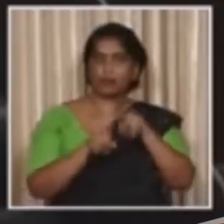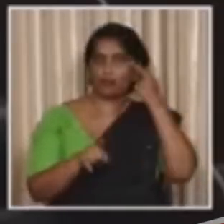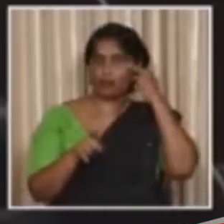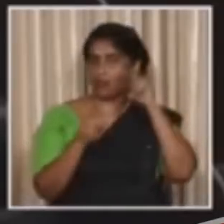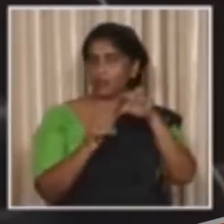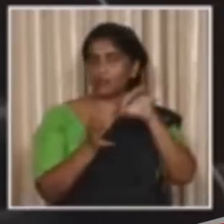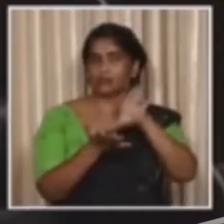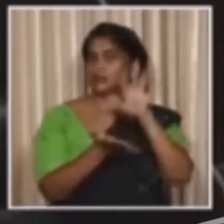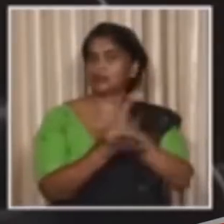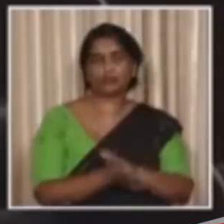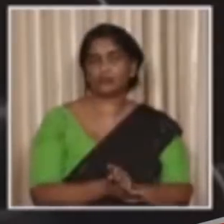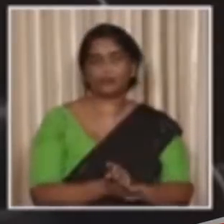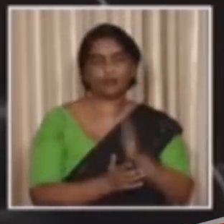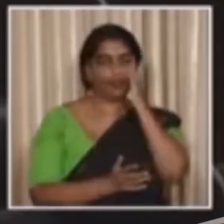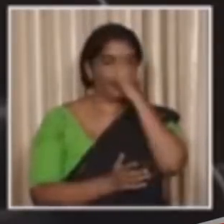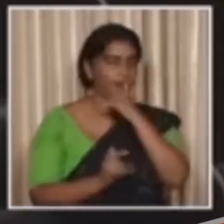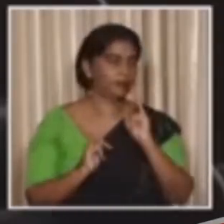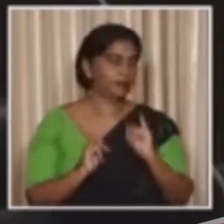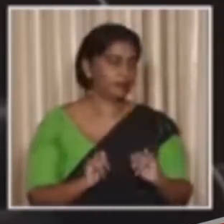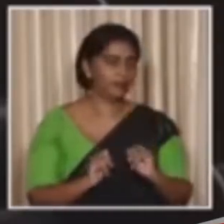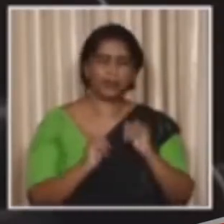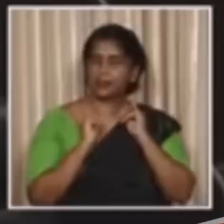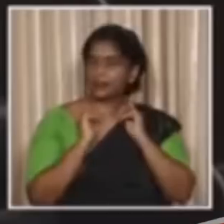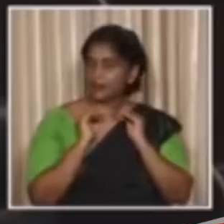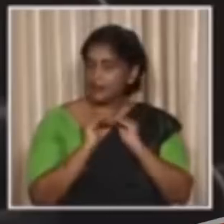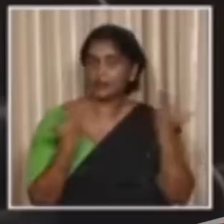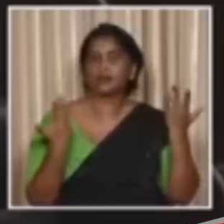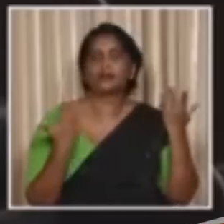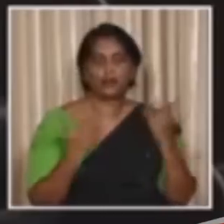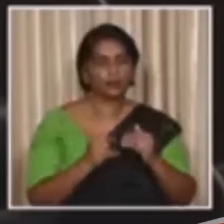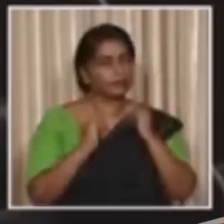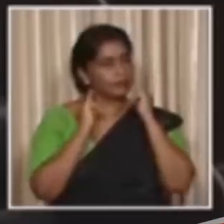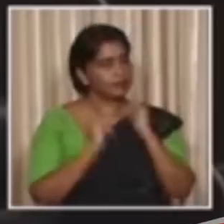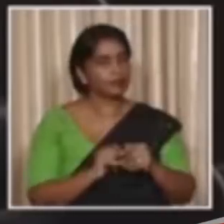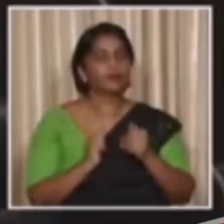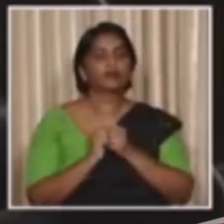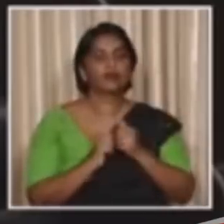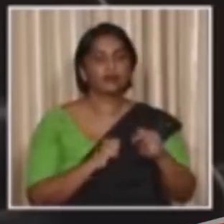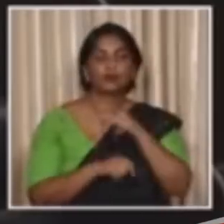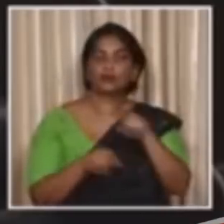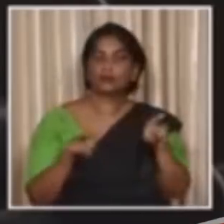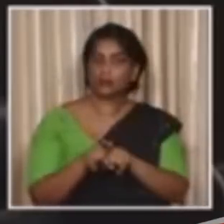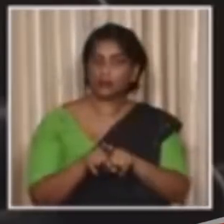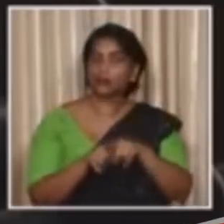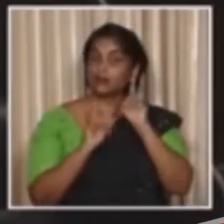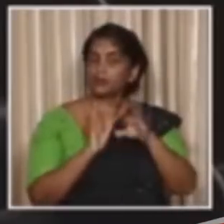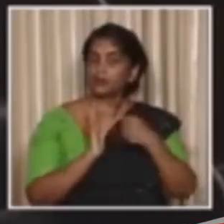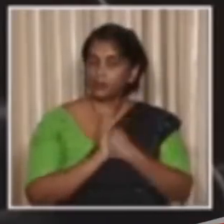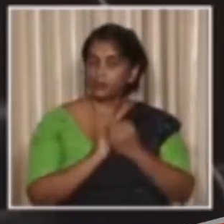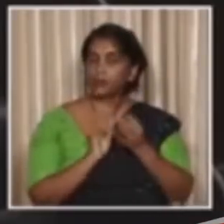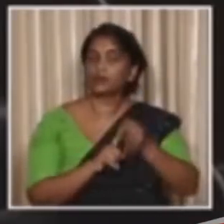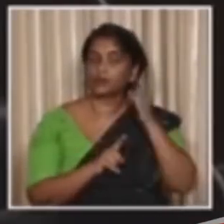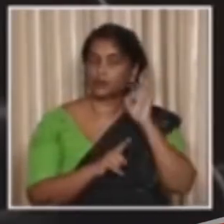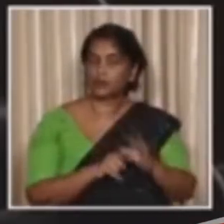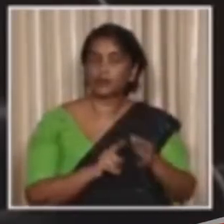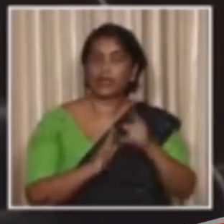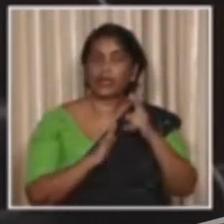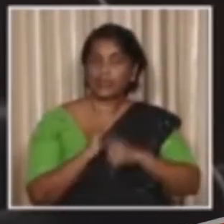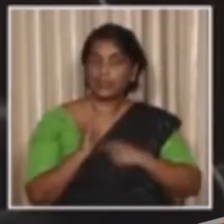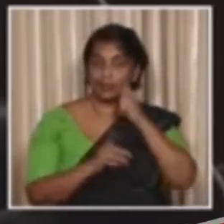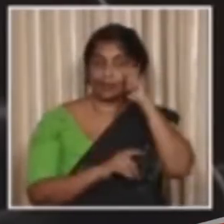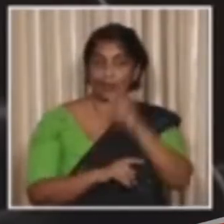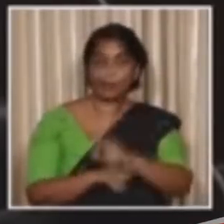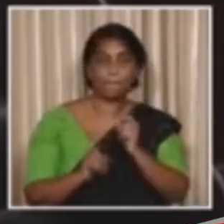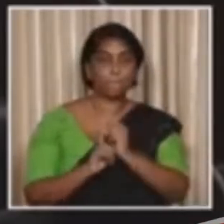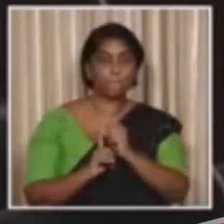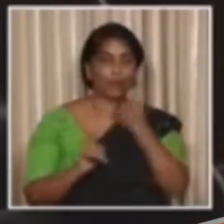ගන්න යන්නේ ඒක හරි අශෝභනයි, ඒක හරි අශිෂ්ටයි, ඒක හරි අශීලාචාරයි. ඒ නිසා තමයි ගරු සභාපතිතුමනි ජනගරත්නායක ගැන තියෙන